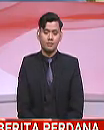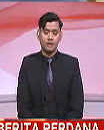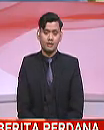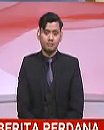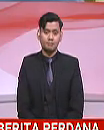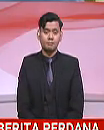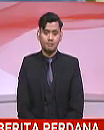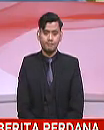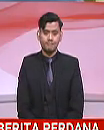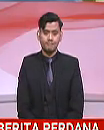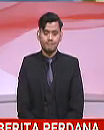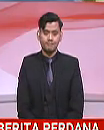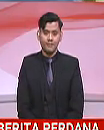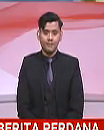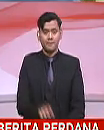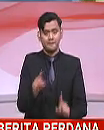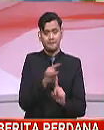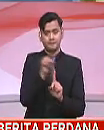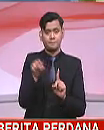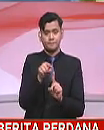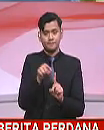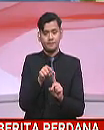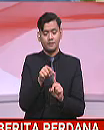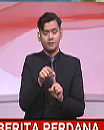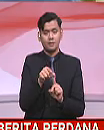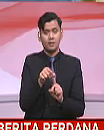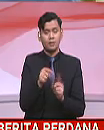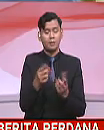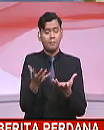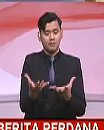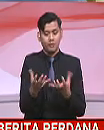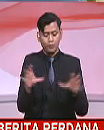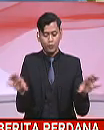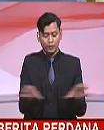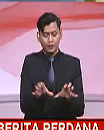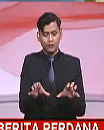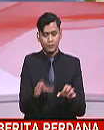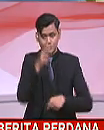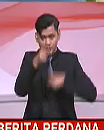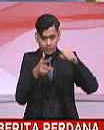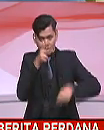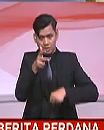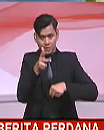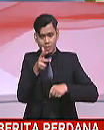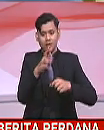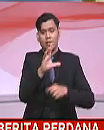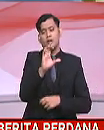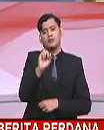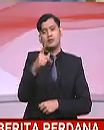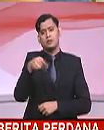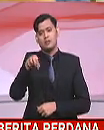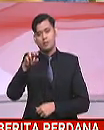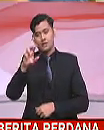masa tu, dan apabila dia nak rule cerita ni tak sempat. Jadi skrip pun tak sempat.